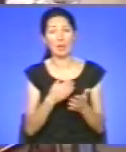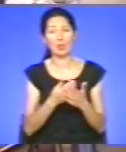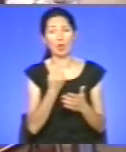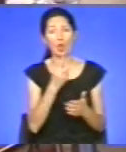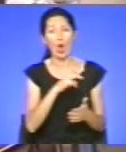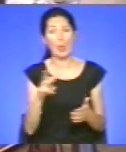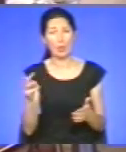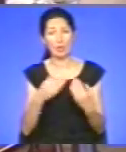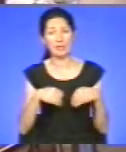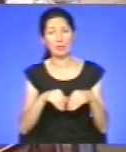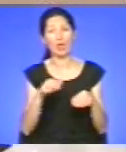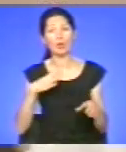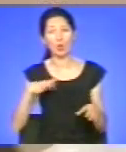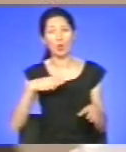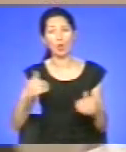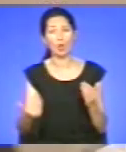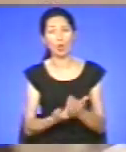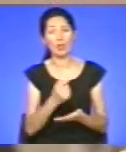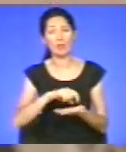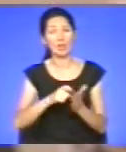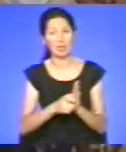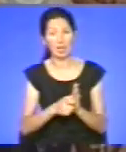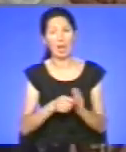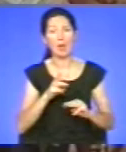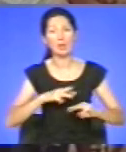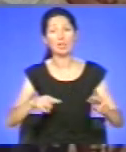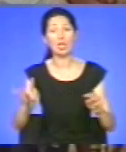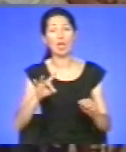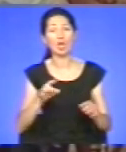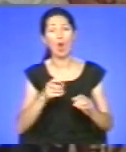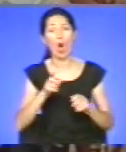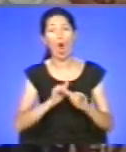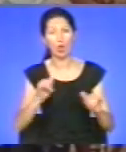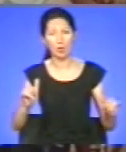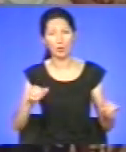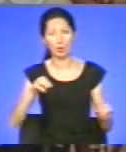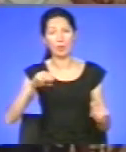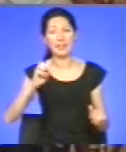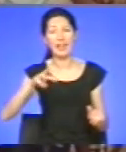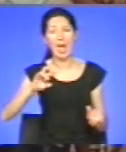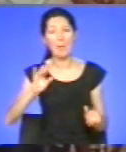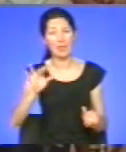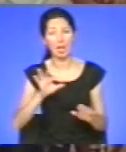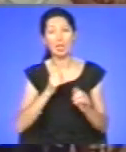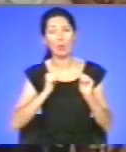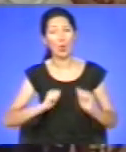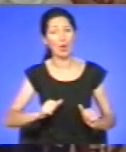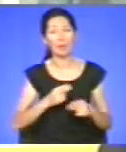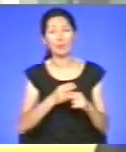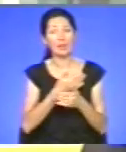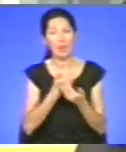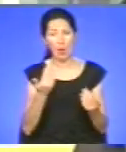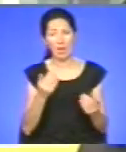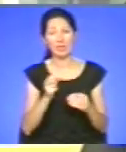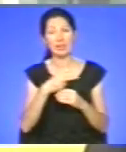новеньких квартир. Утім, міністр регіонального розвитку Геннадій Темник заспокоює, перешкод немає. На 2013 рік